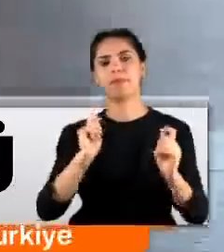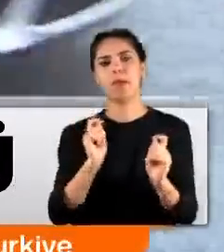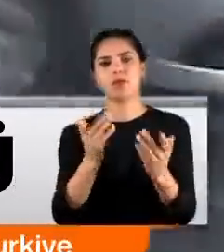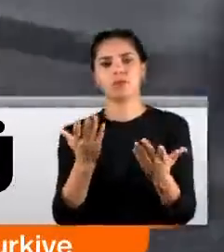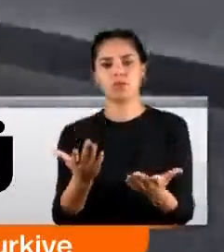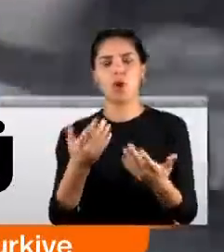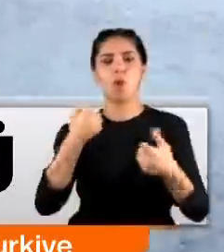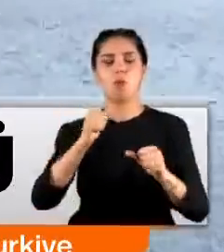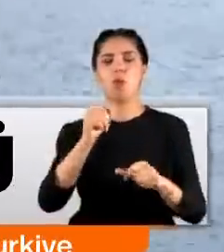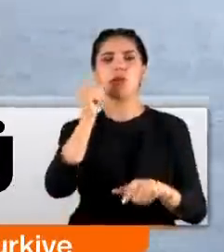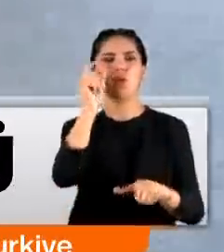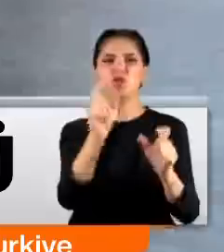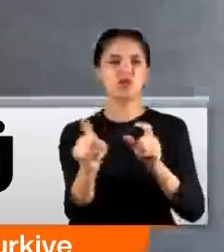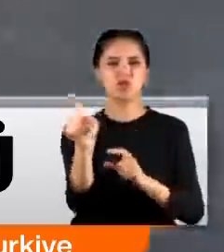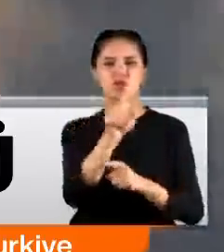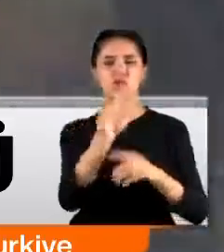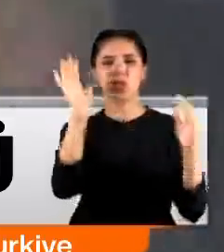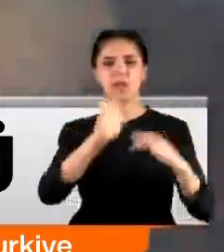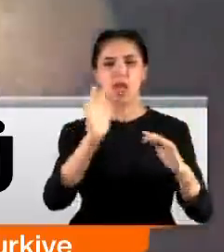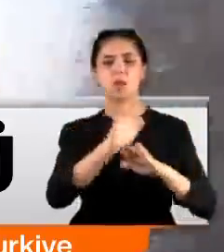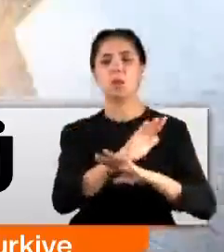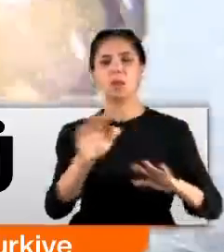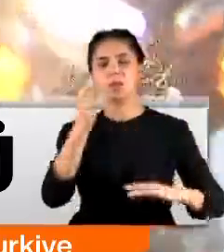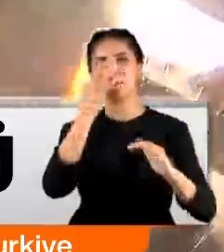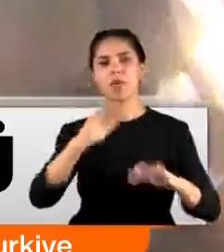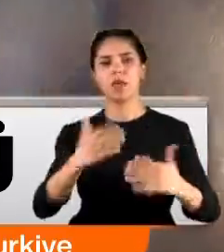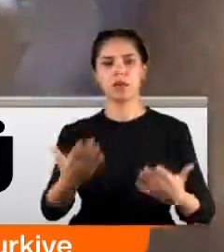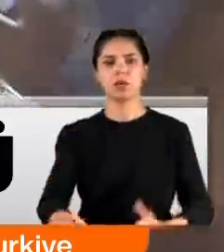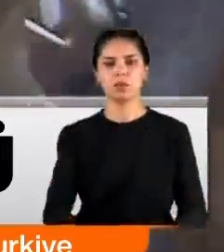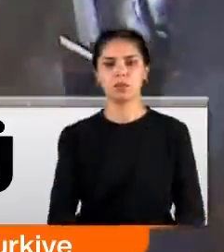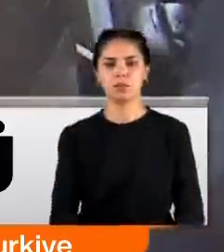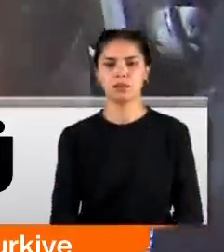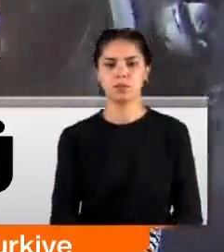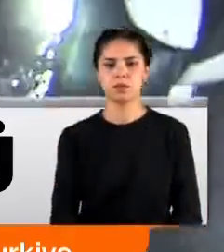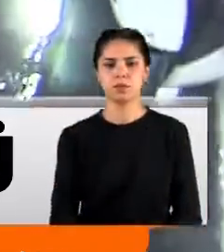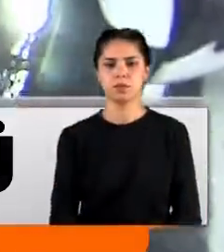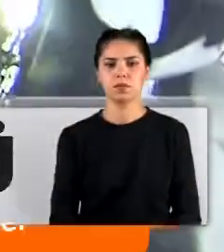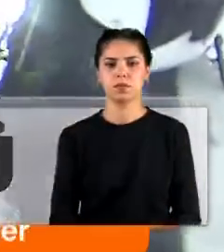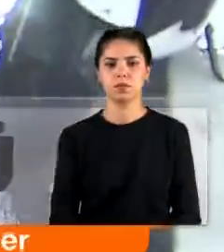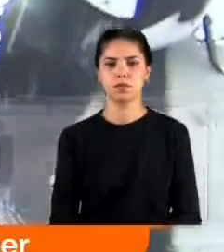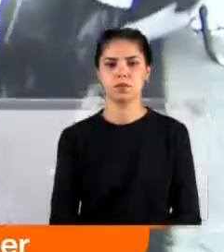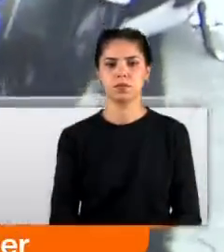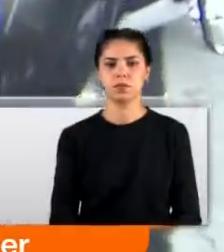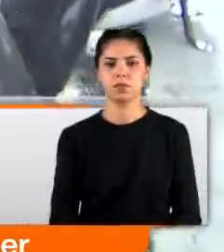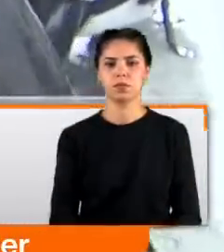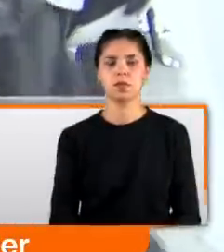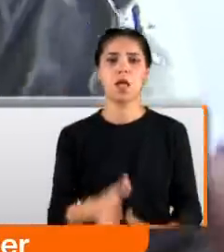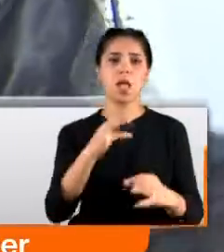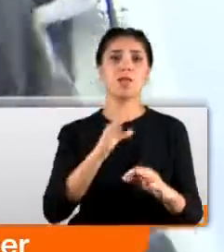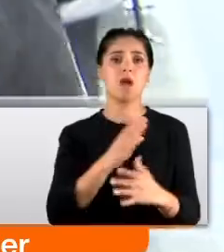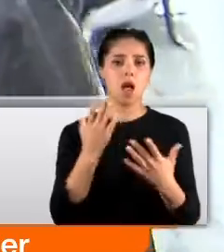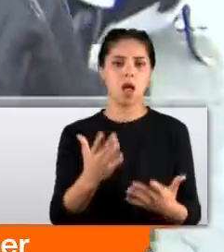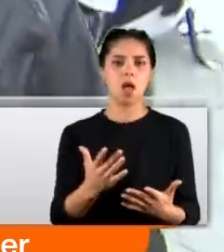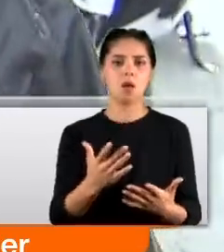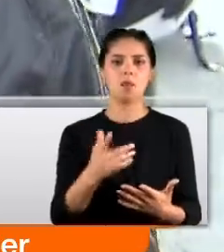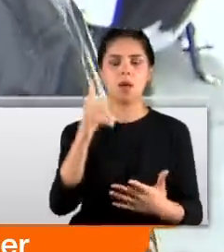buldu. Motorcular şimdi sağanak yağışın etkisini kaybetmesini bekliyor. Vallahi hazırlıksız değiliz aslında ama yine